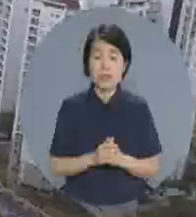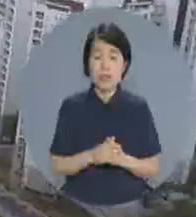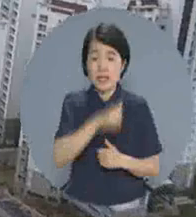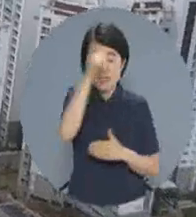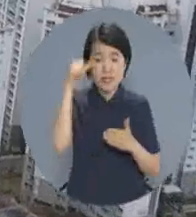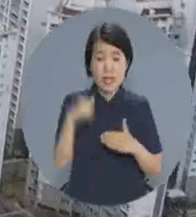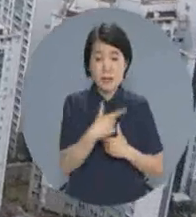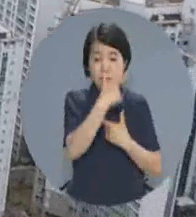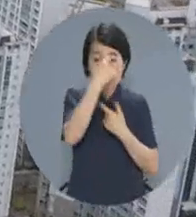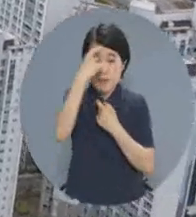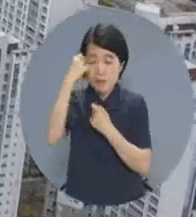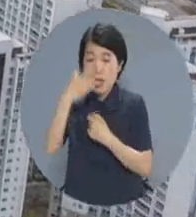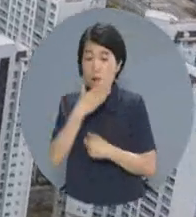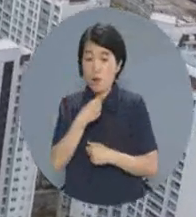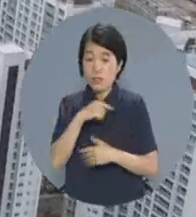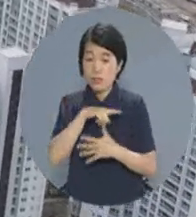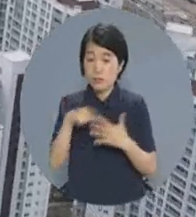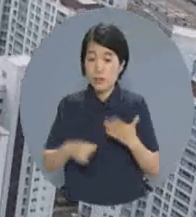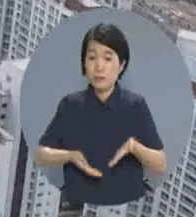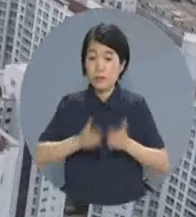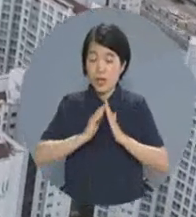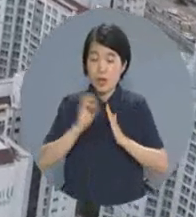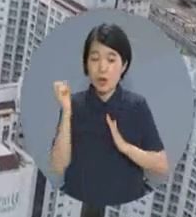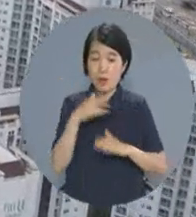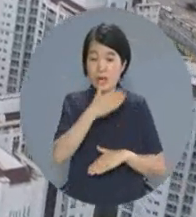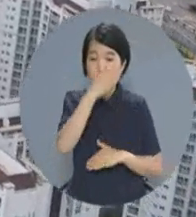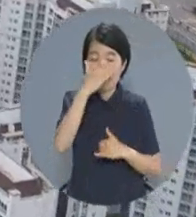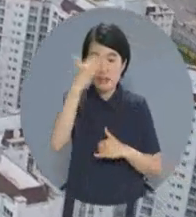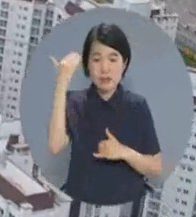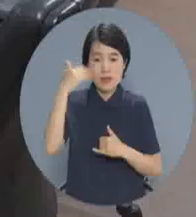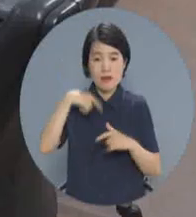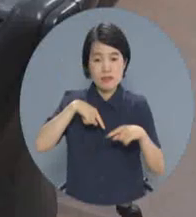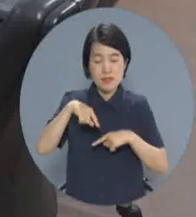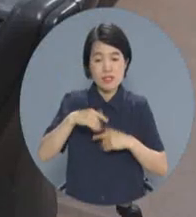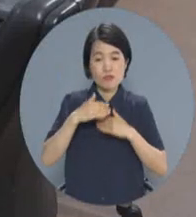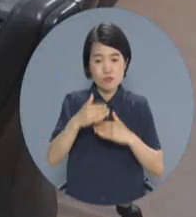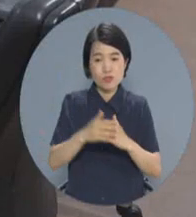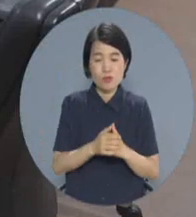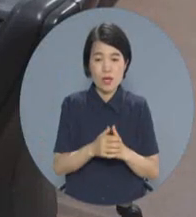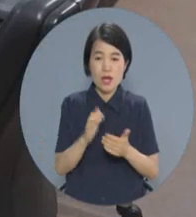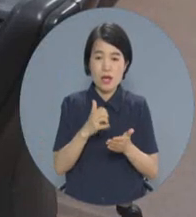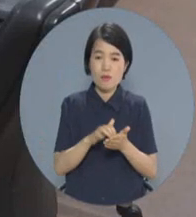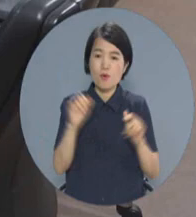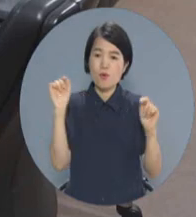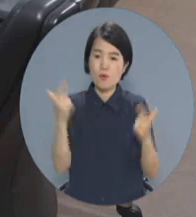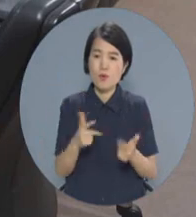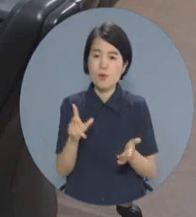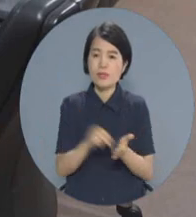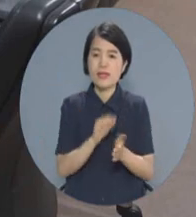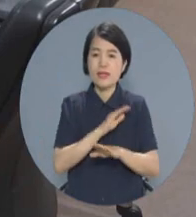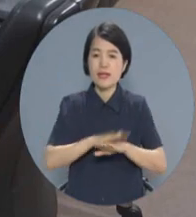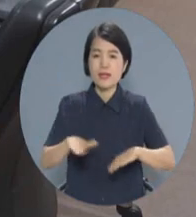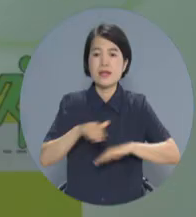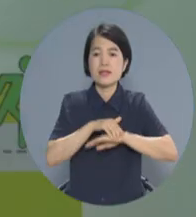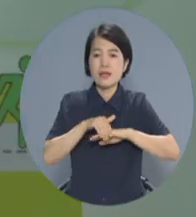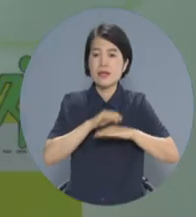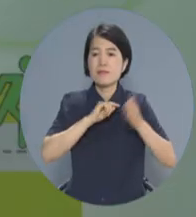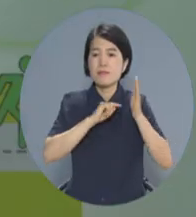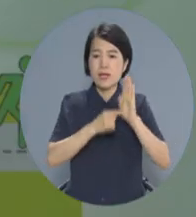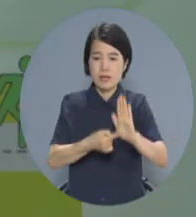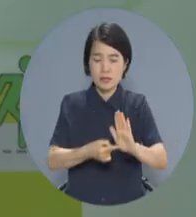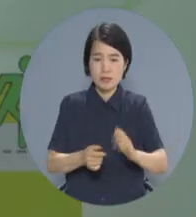주기별 맞춤형 복지 플랫폼 구축과 청년 정책 추진 등으로 인구 감소 문제를 극복하겠다는 전략을